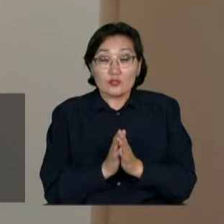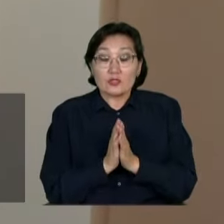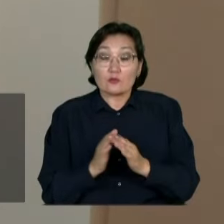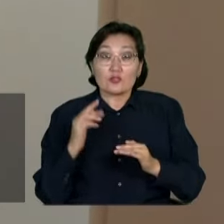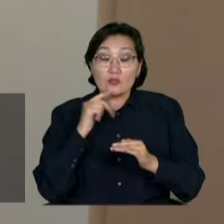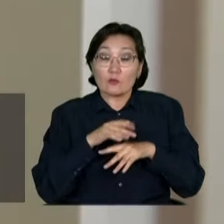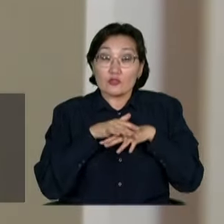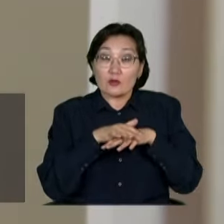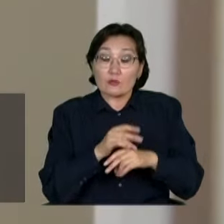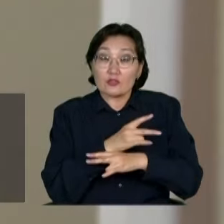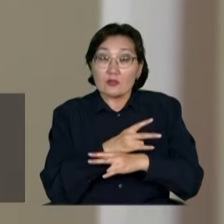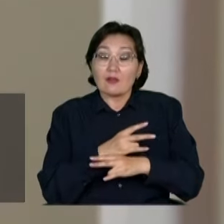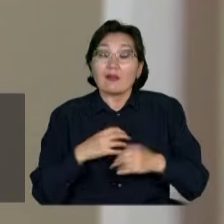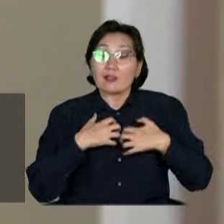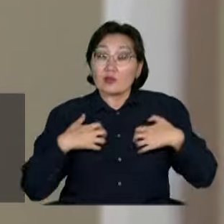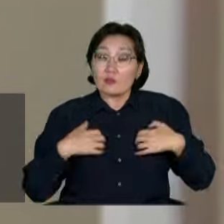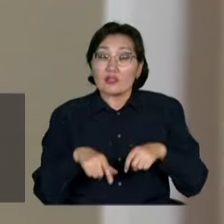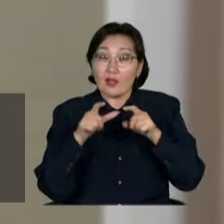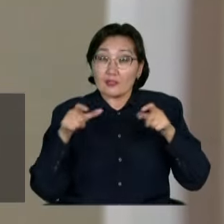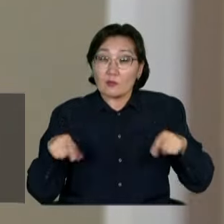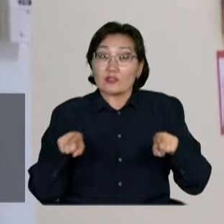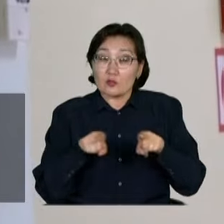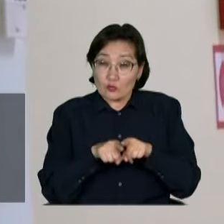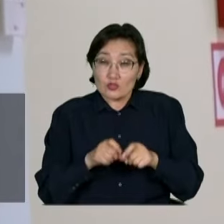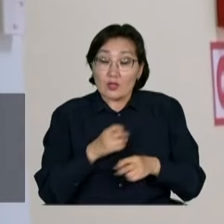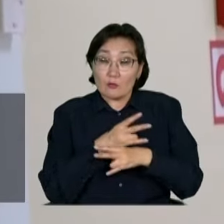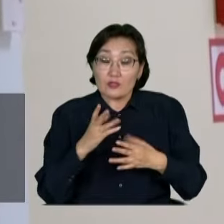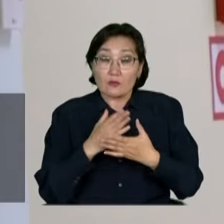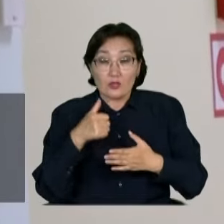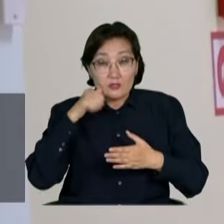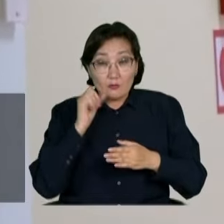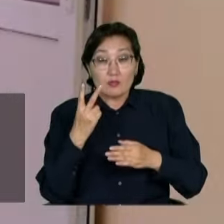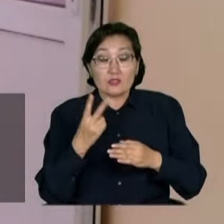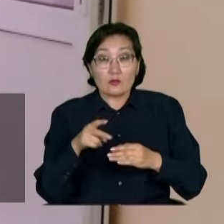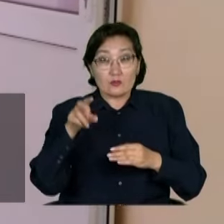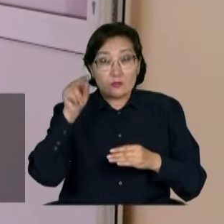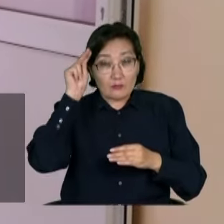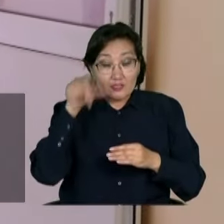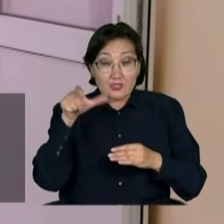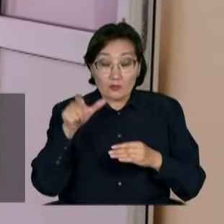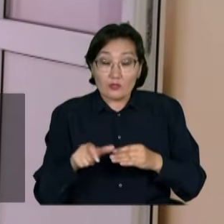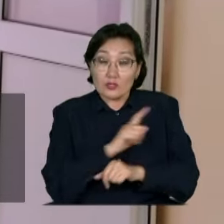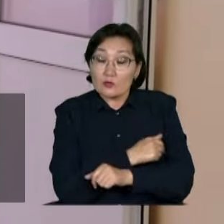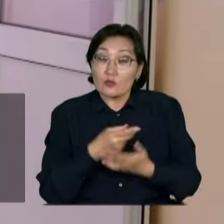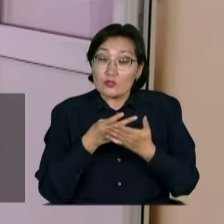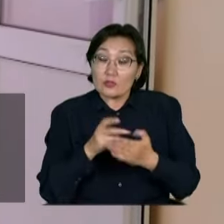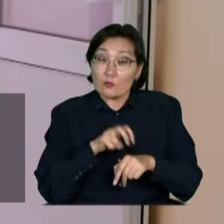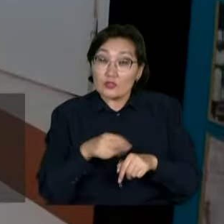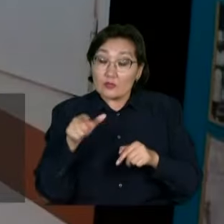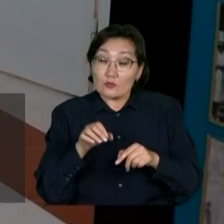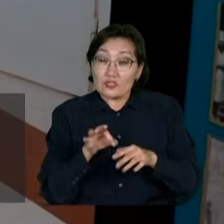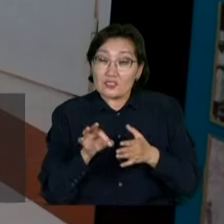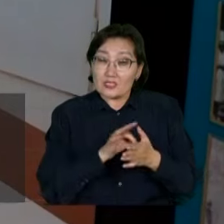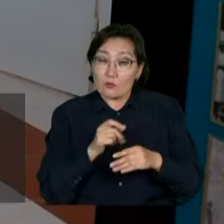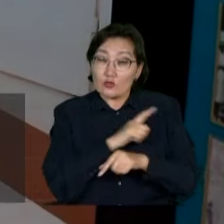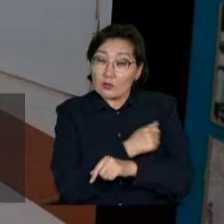зиянкес төрт түлік мал түгілі адамға да шауып зиян келтіруде. Мәселен, күні кеше екі жасөспірім ауруханаға түскен. Дәрігерлер дереу